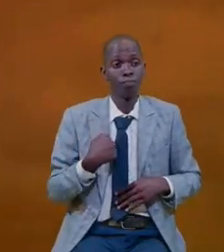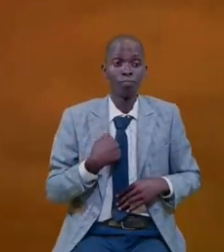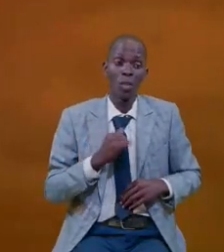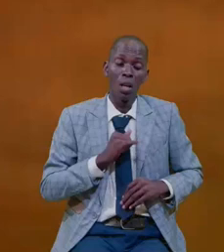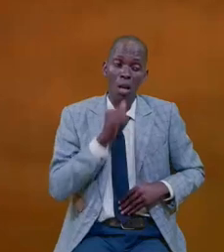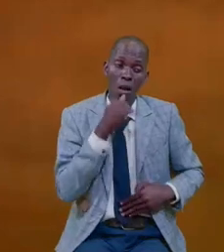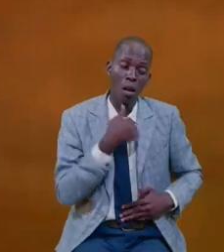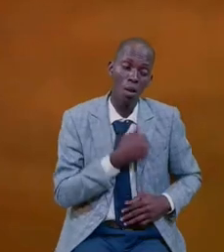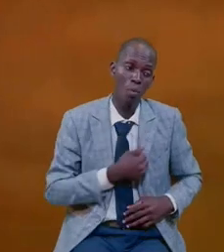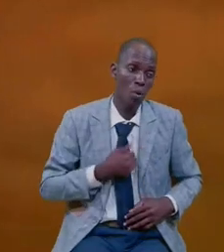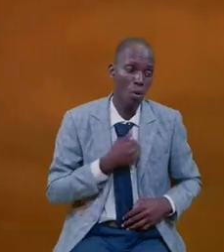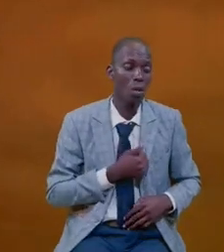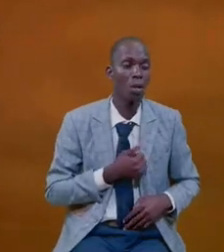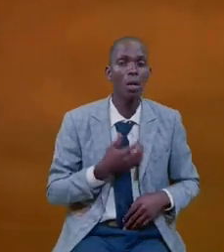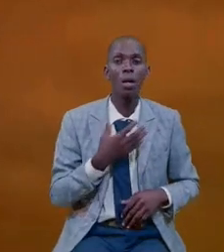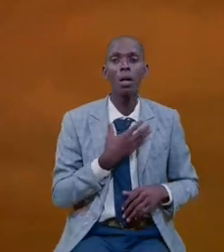Et puis,